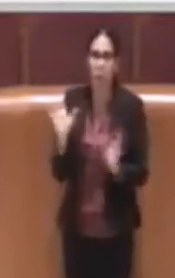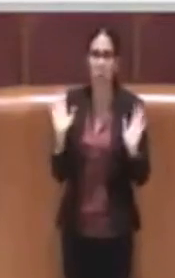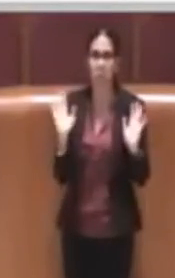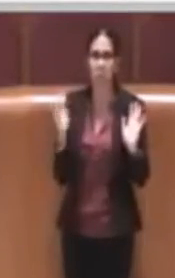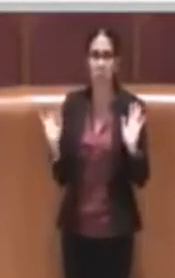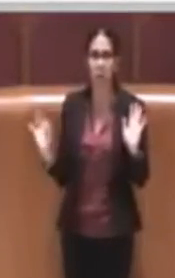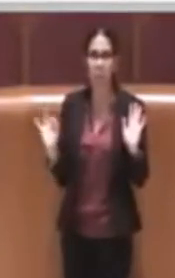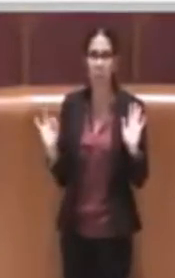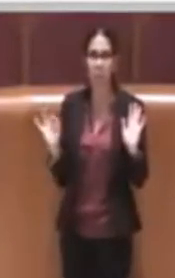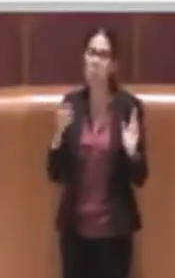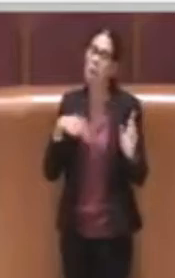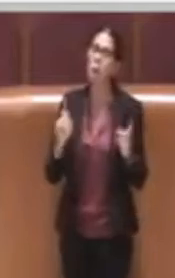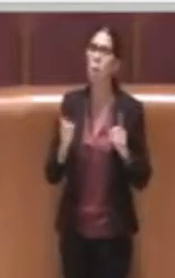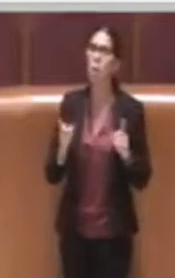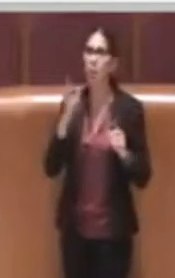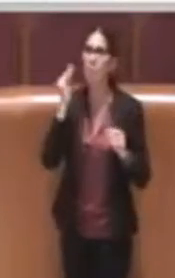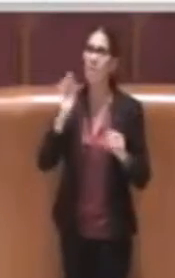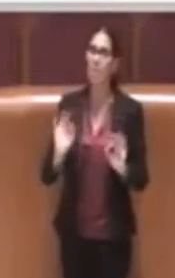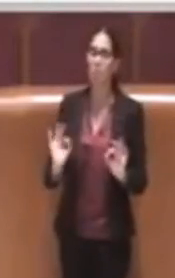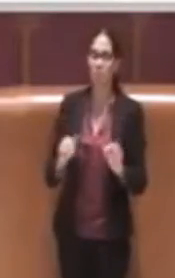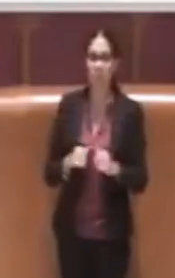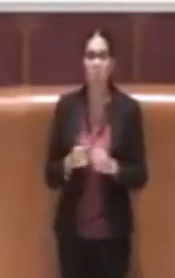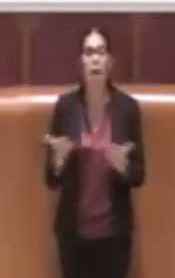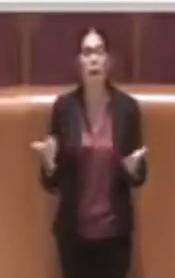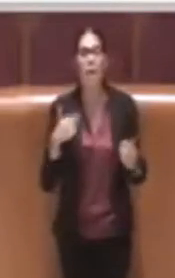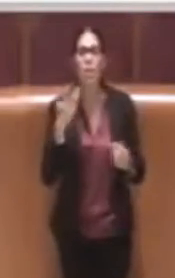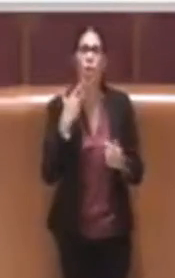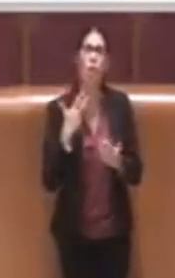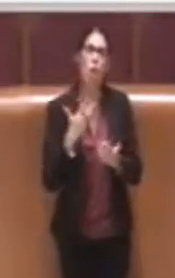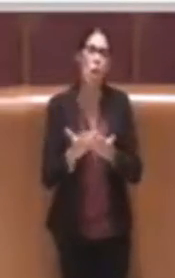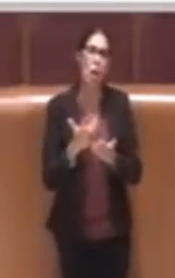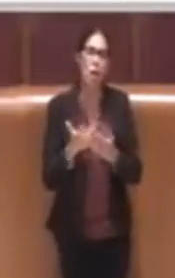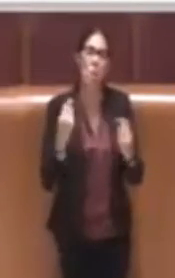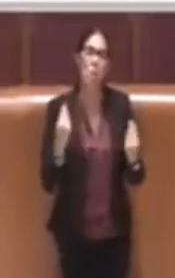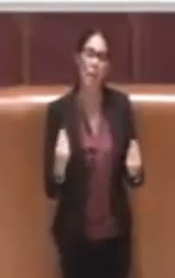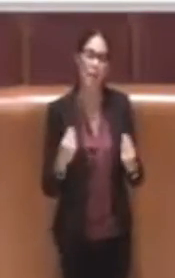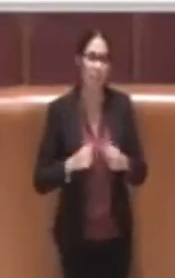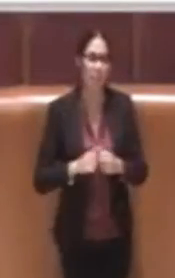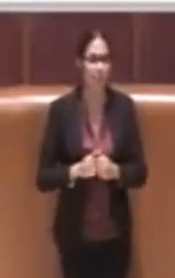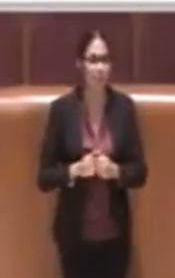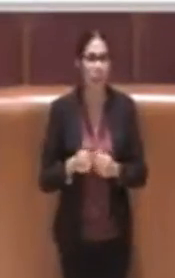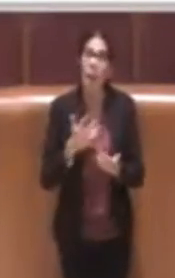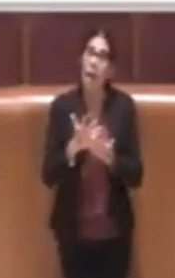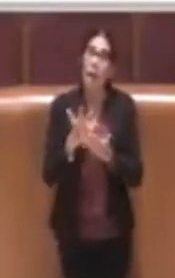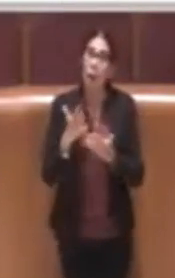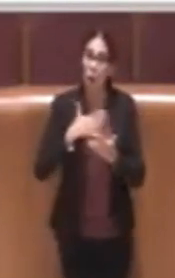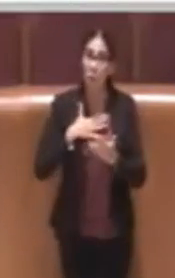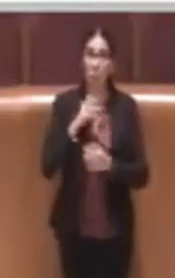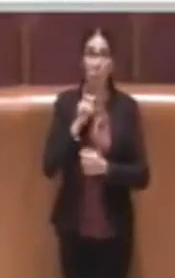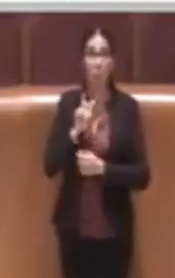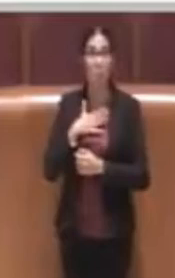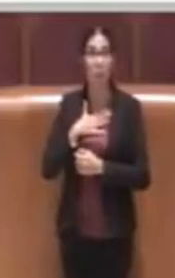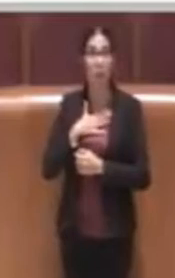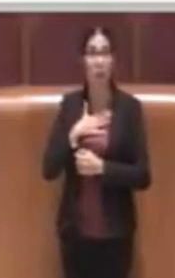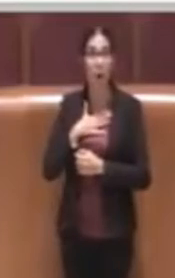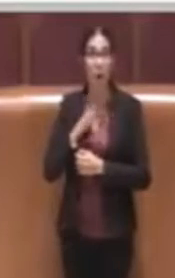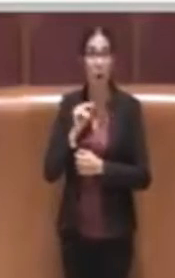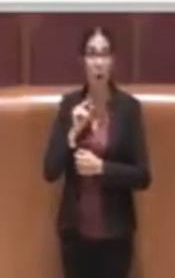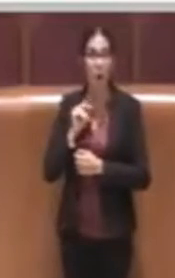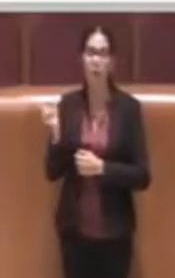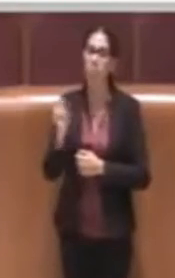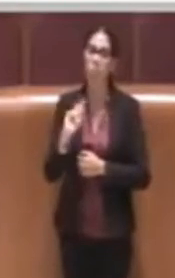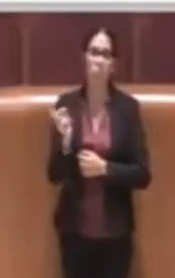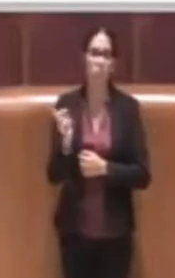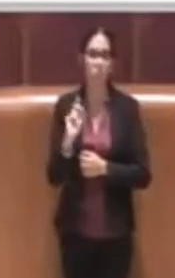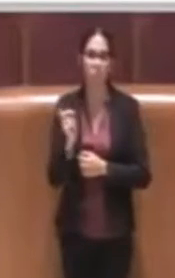noi politicamente la pensiamo così. E ora vi racconto il perché, non con le mie parole, Presidente, ma con quelle di Italo Insolera,